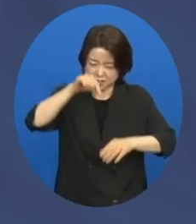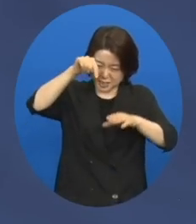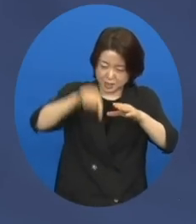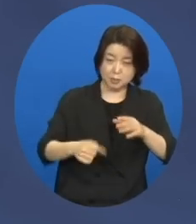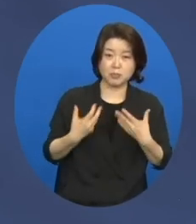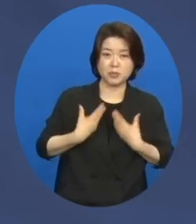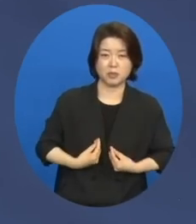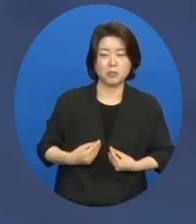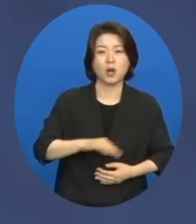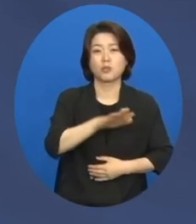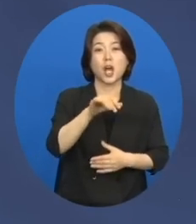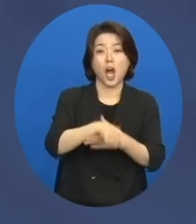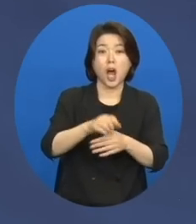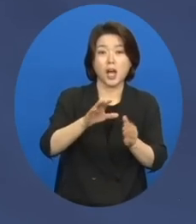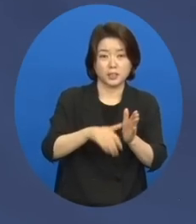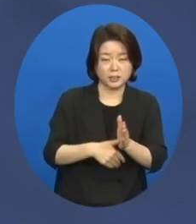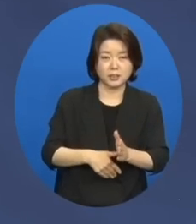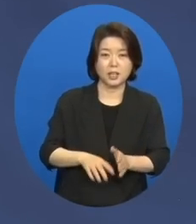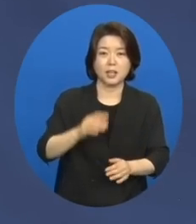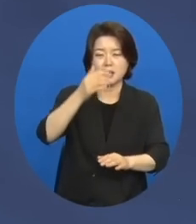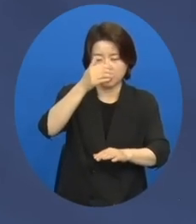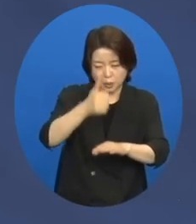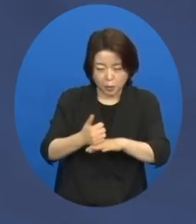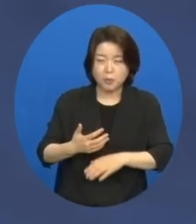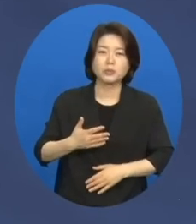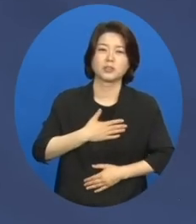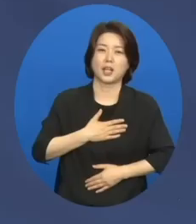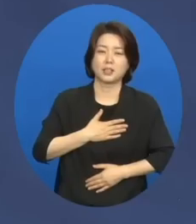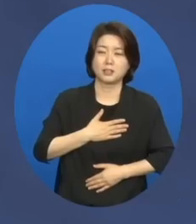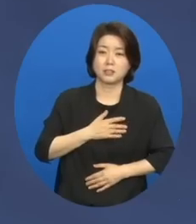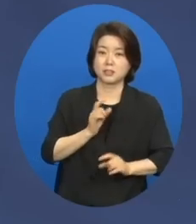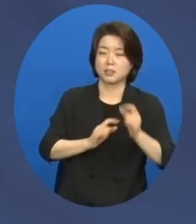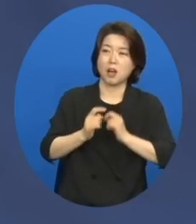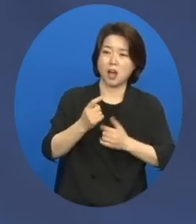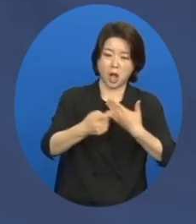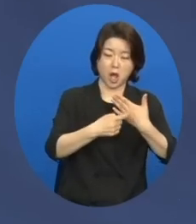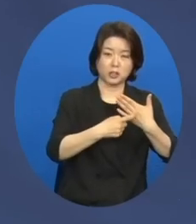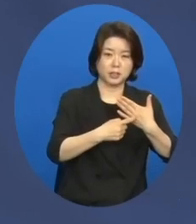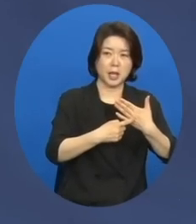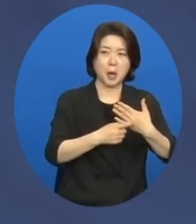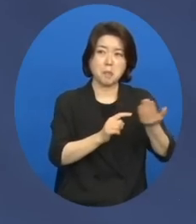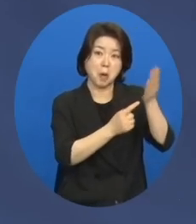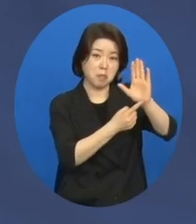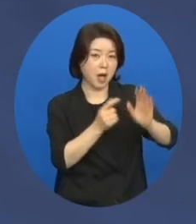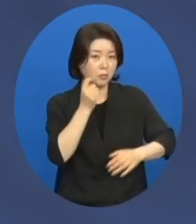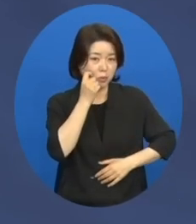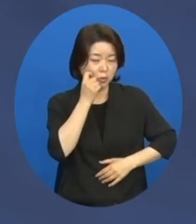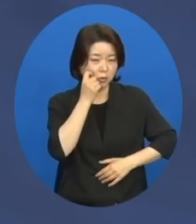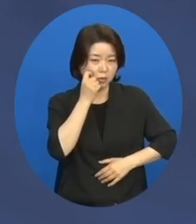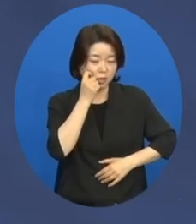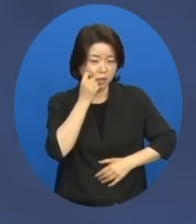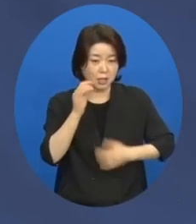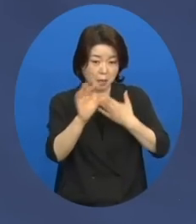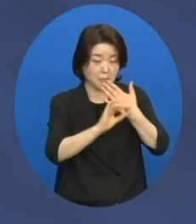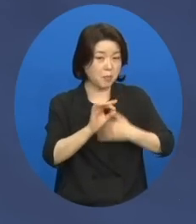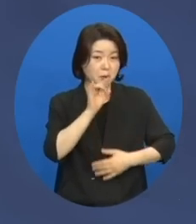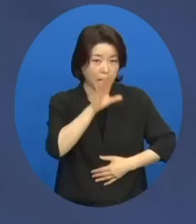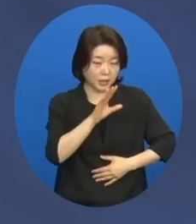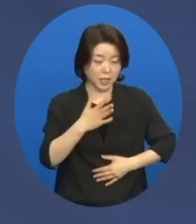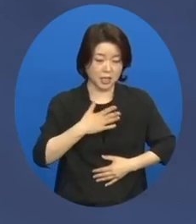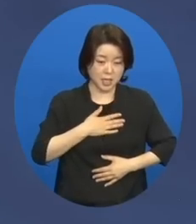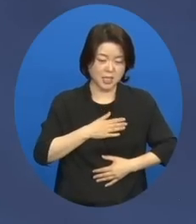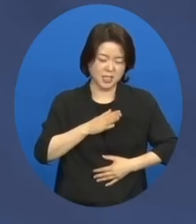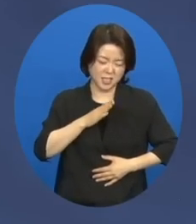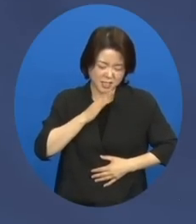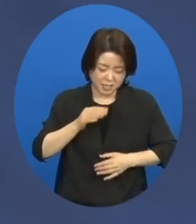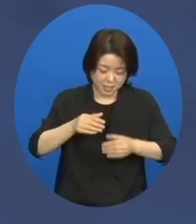허락될 때 그때 비로소 나는 더 이상 꾸밀 수 없는 변명할 수 없는 나의 실체를 보게 돼요. 그게 바로